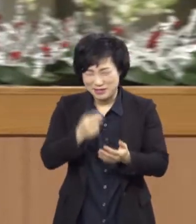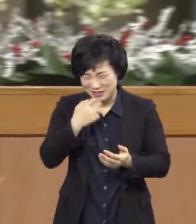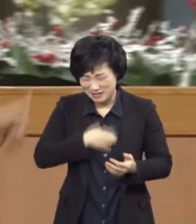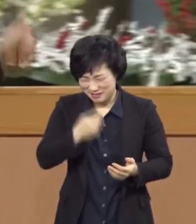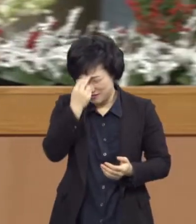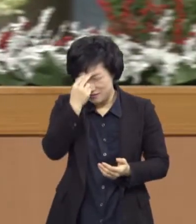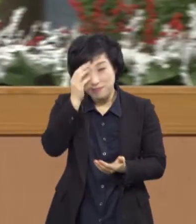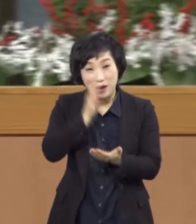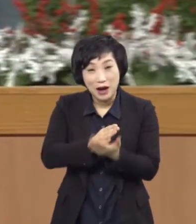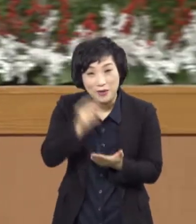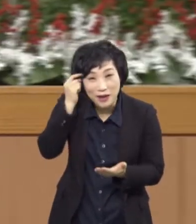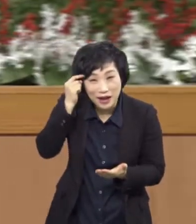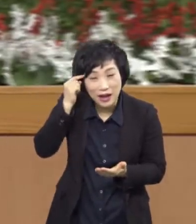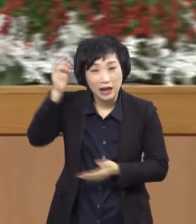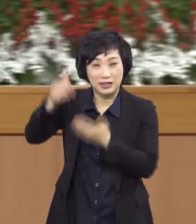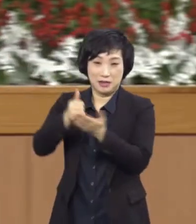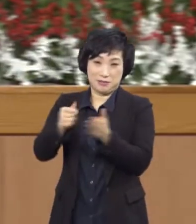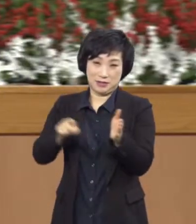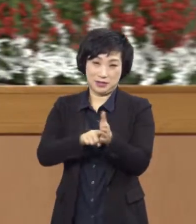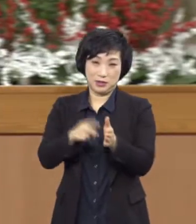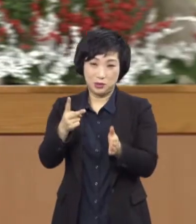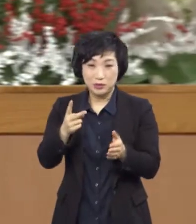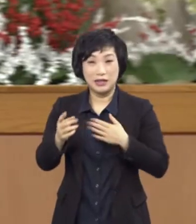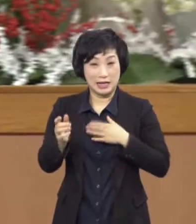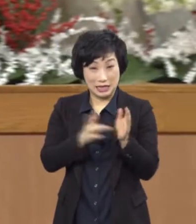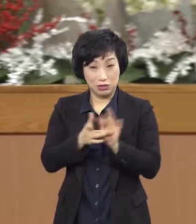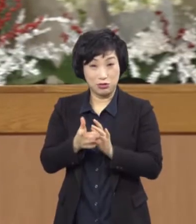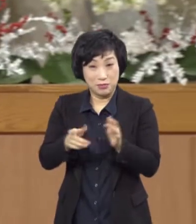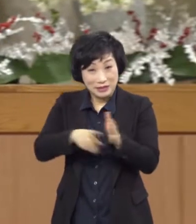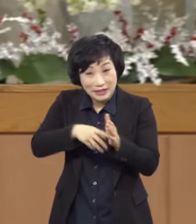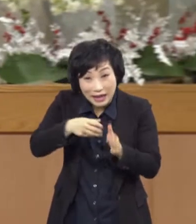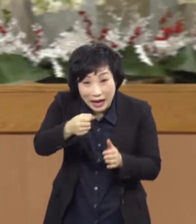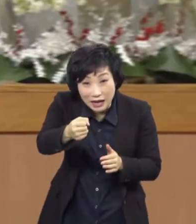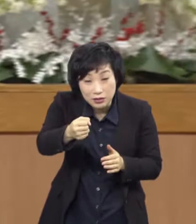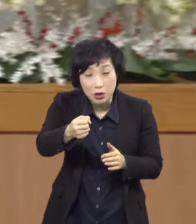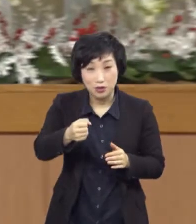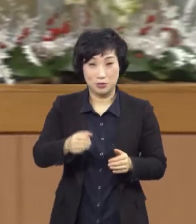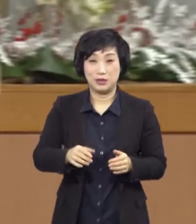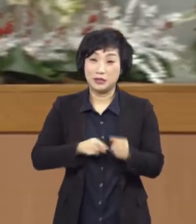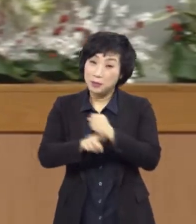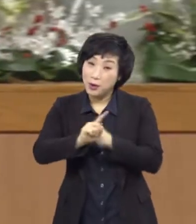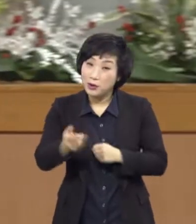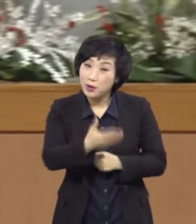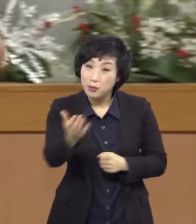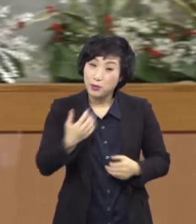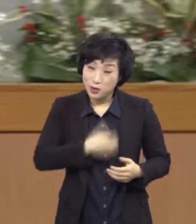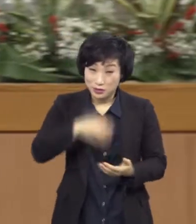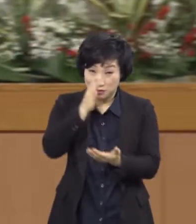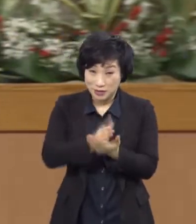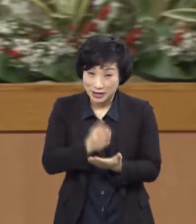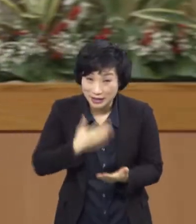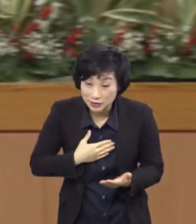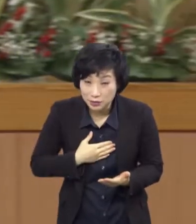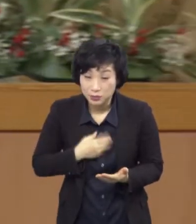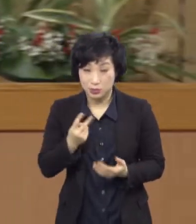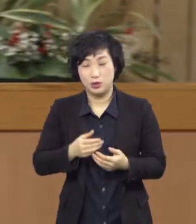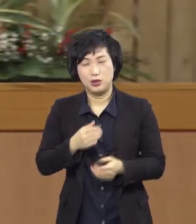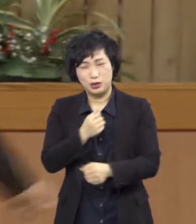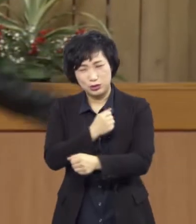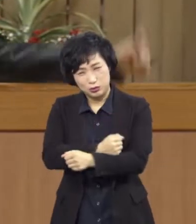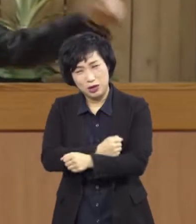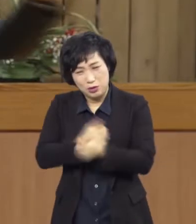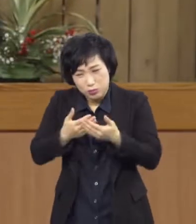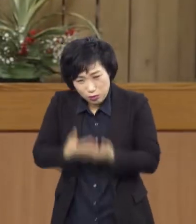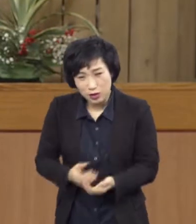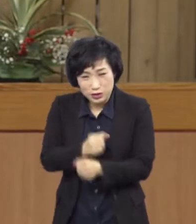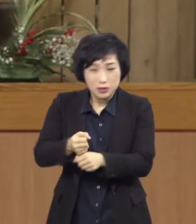말라. 하나님을 믿으니 또 나를 믿으라. 걱정하지 마라. 수고하고 무거운 짐진 자들아